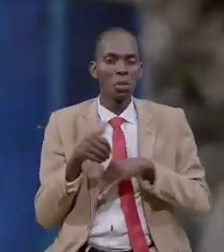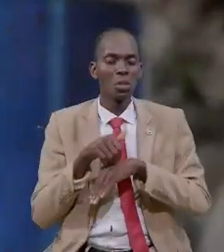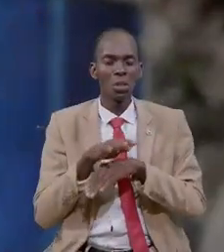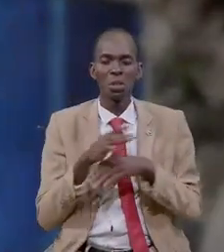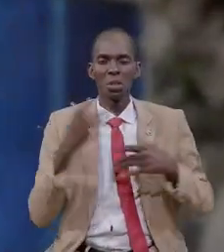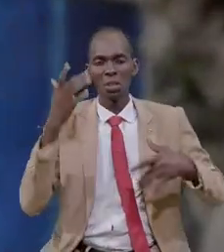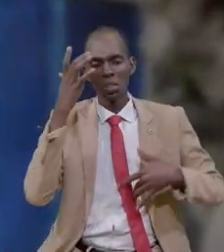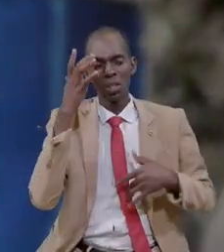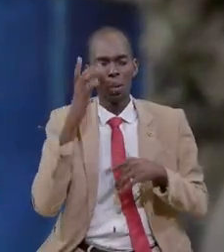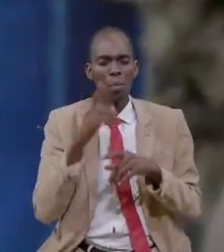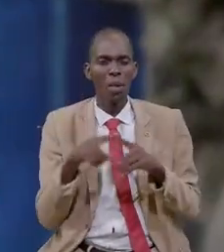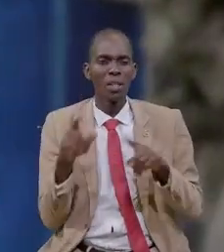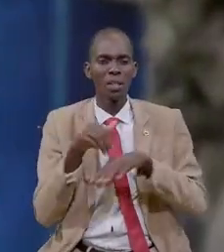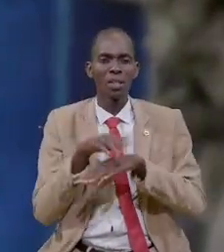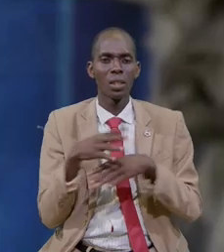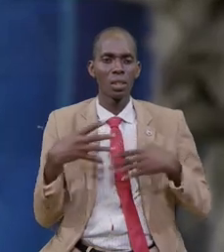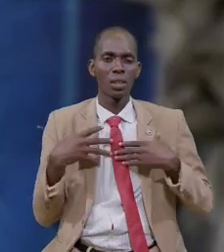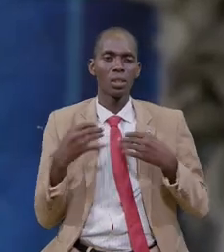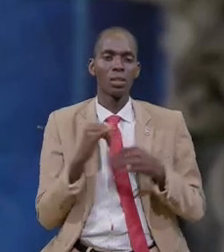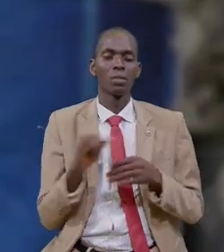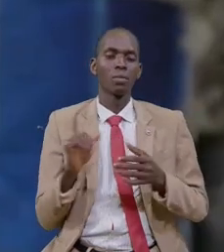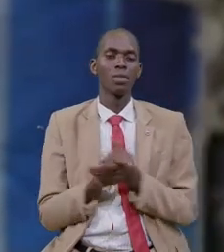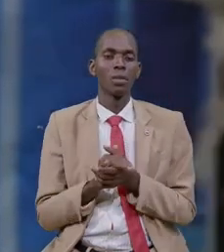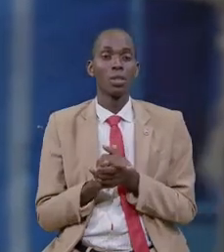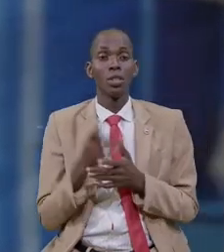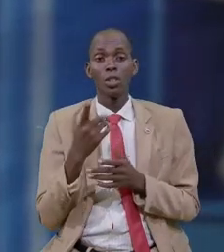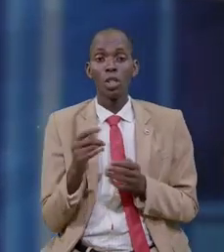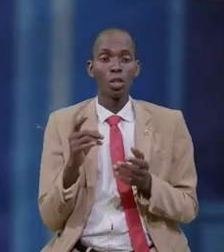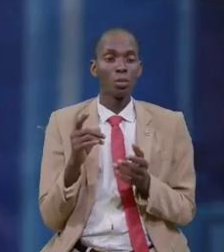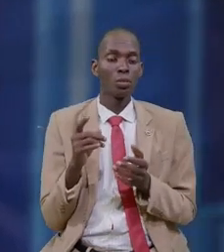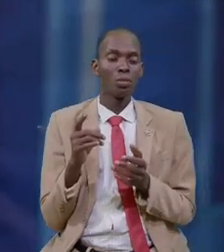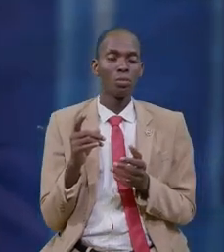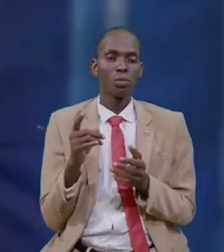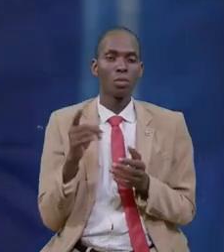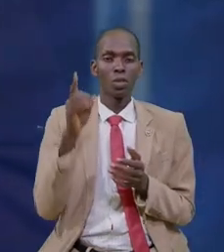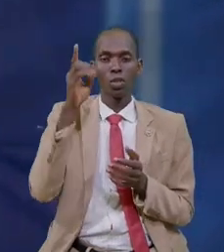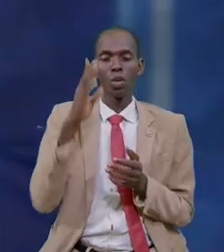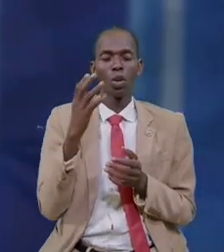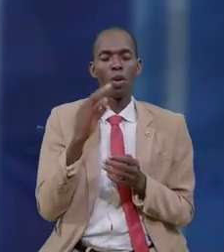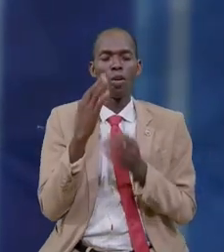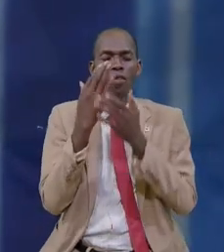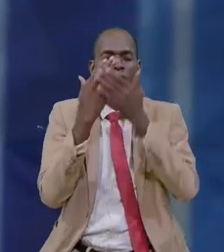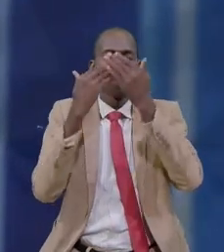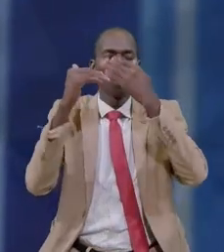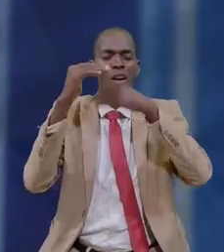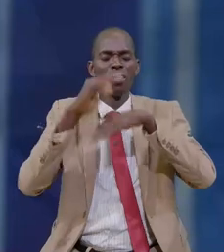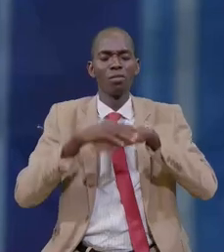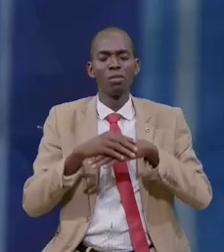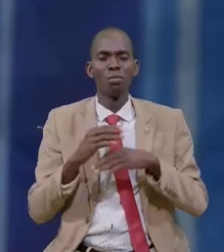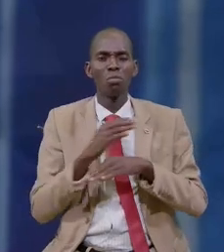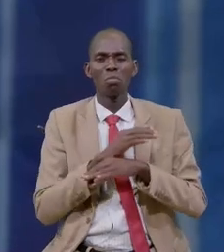elle envoie la guérison. La porte du ciel n'envoie pas le